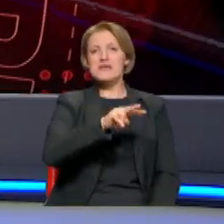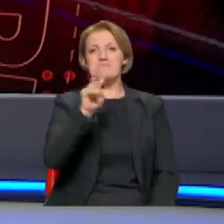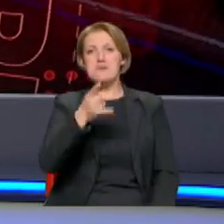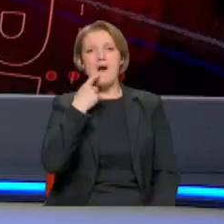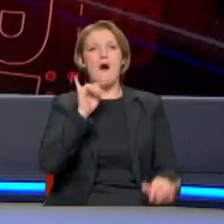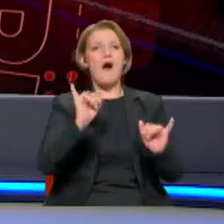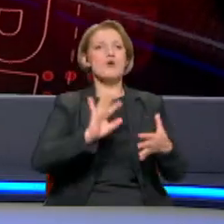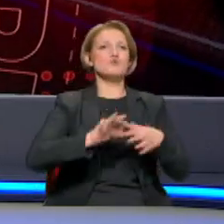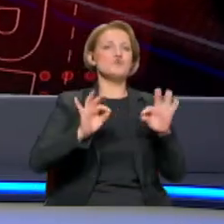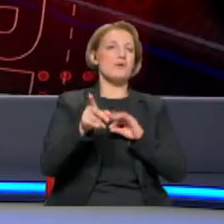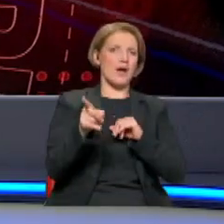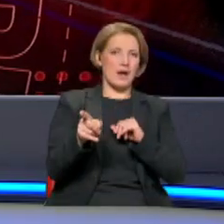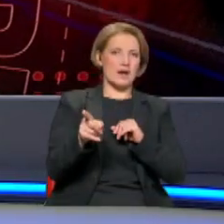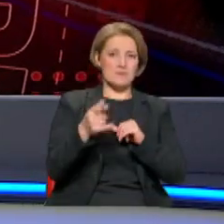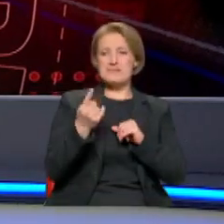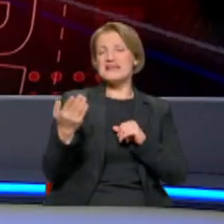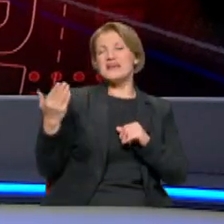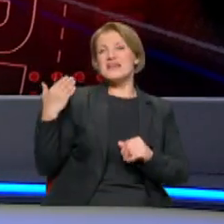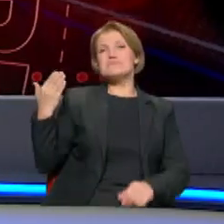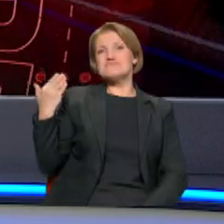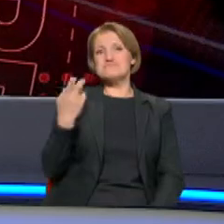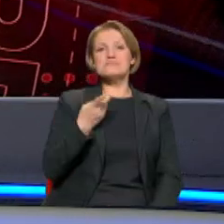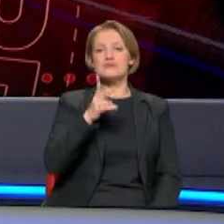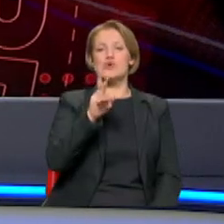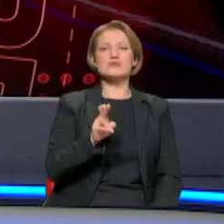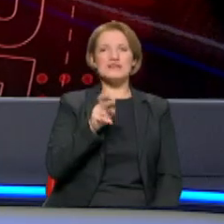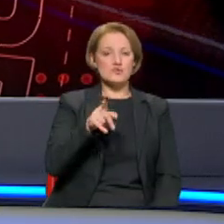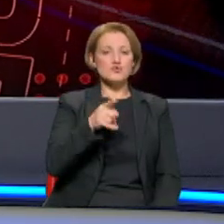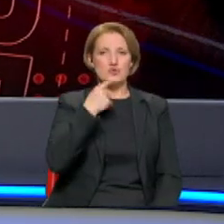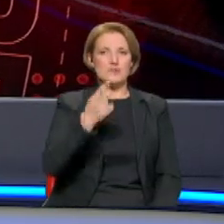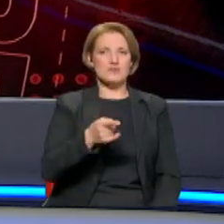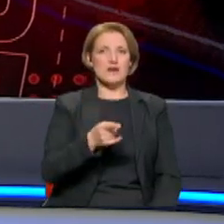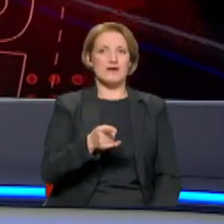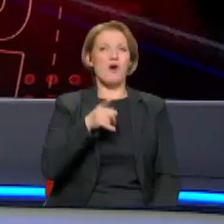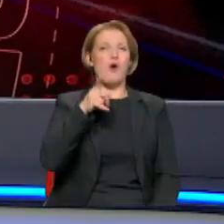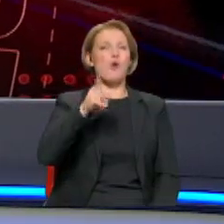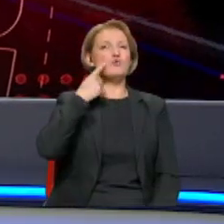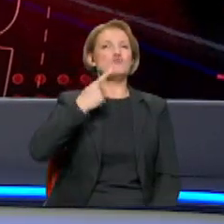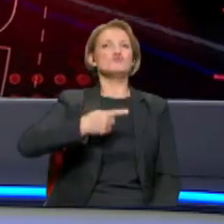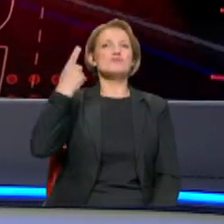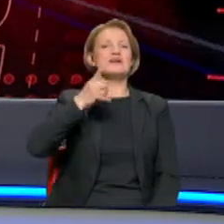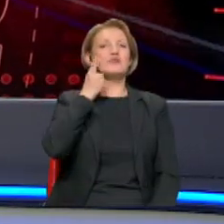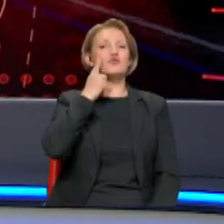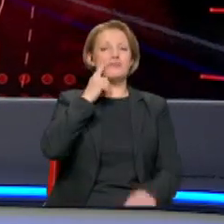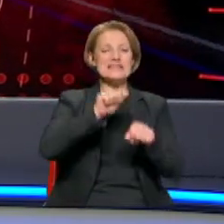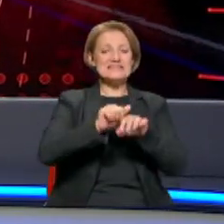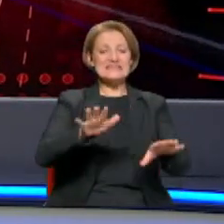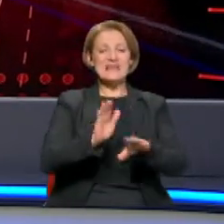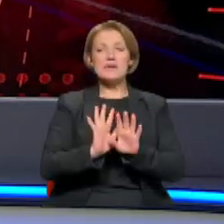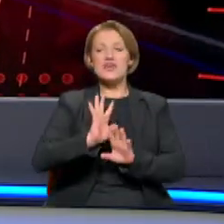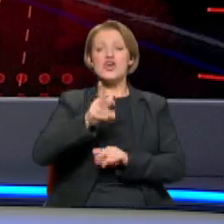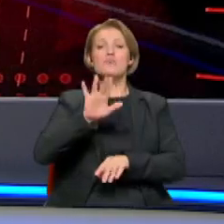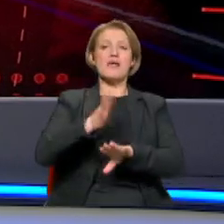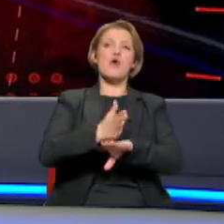kurmuş aynısını ve biraz daha geriye gidersek 2018'de şunu söylemişti O Cumhurbaşkanlığı hükümet sistemine geçmeden